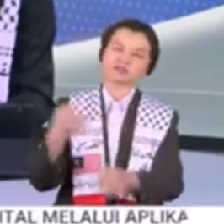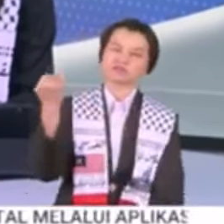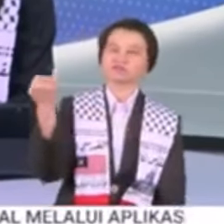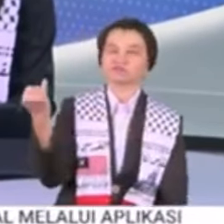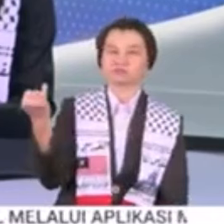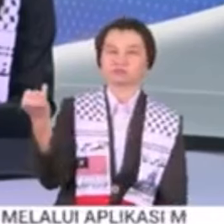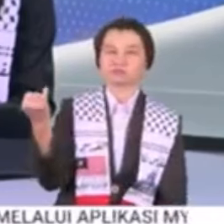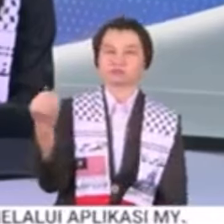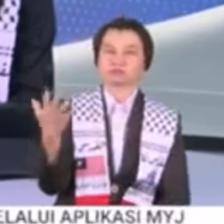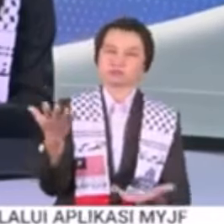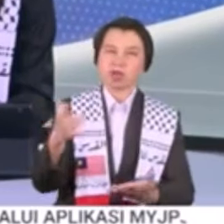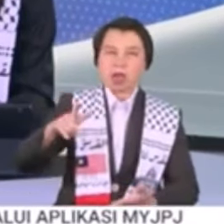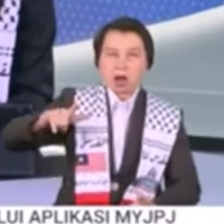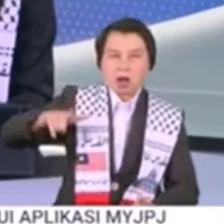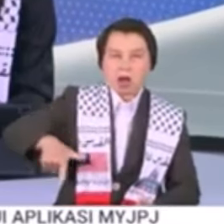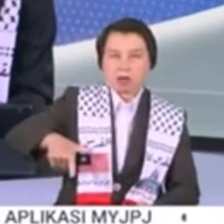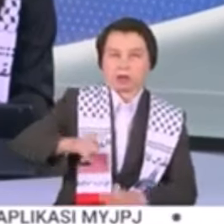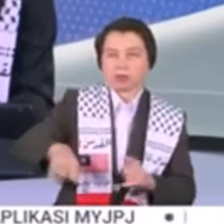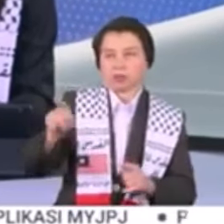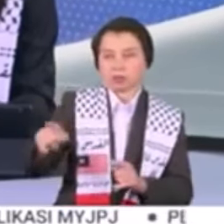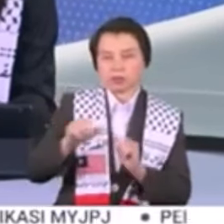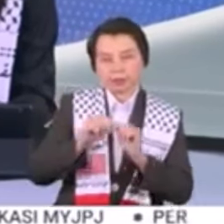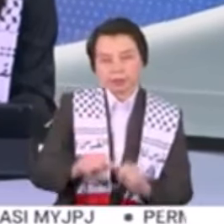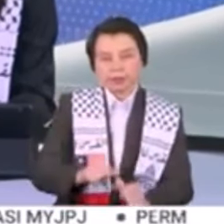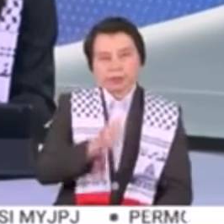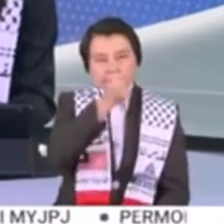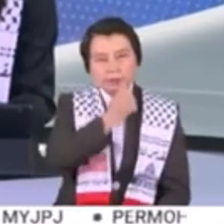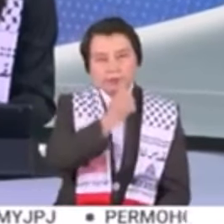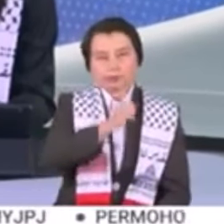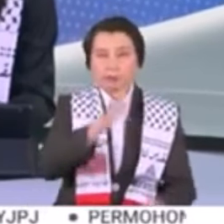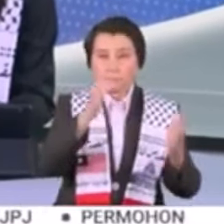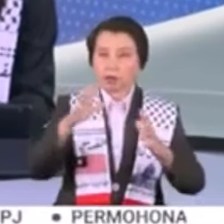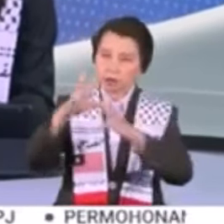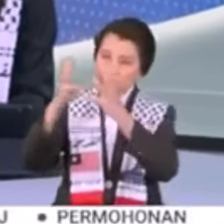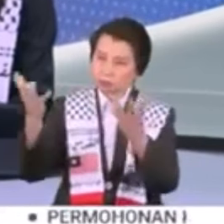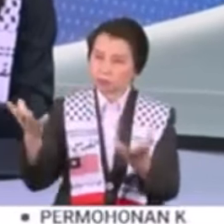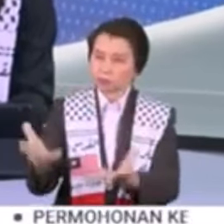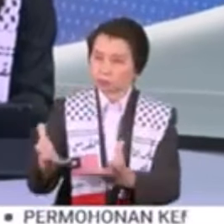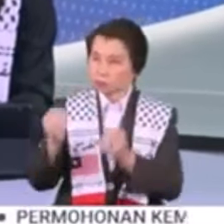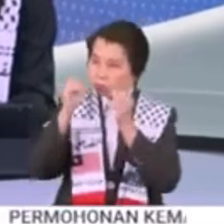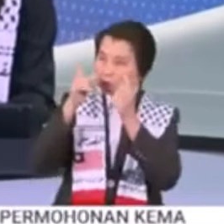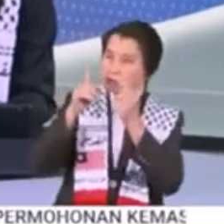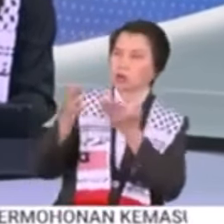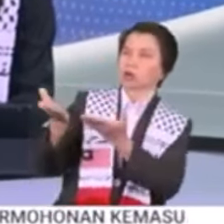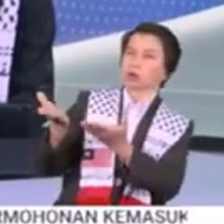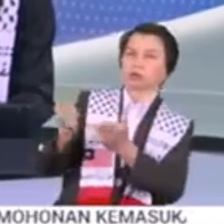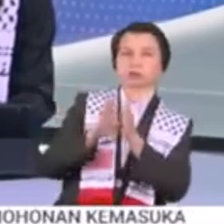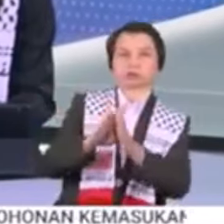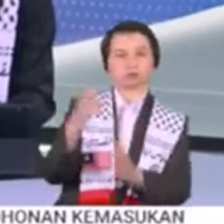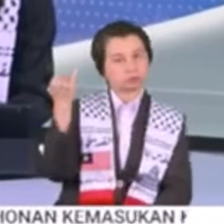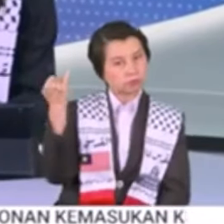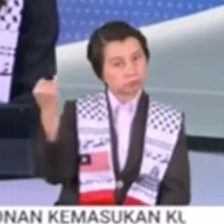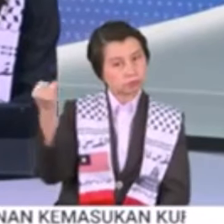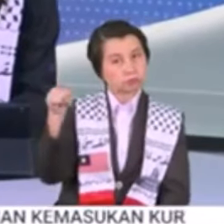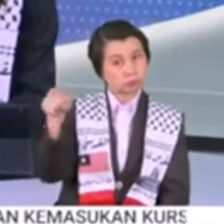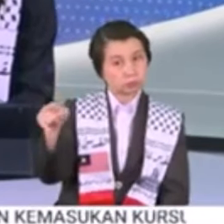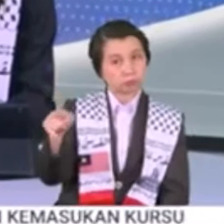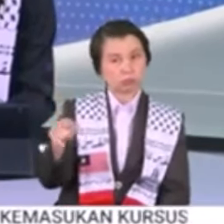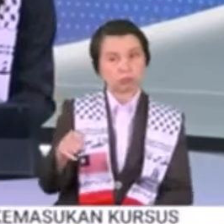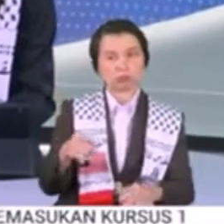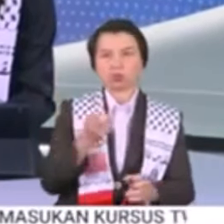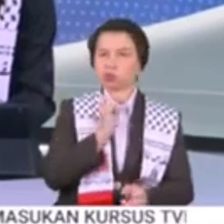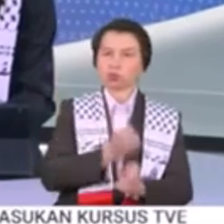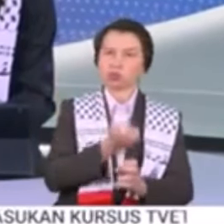Zionis. Biarpun lambat, mereka kekal sabar dan berharap dunia terus buka mata menghentikan kezaliman yang